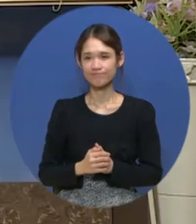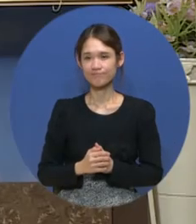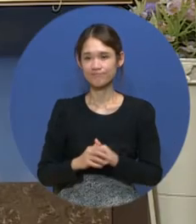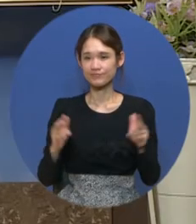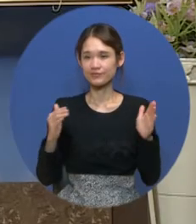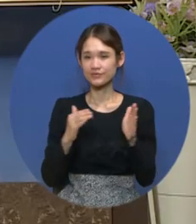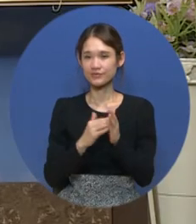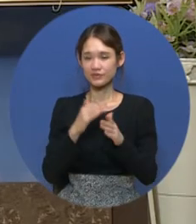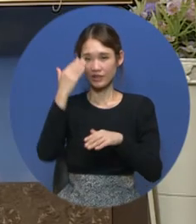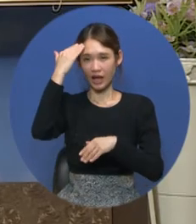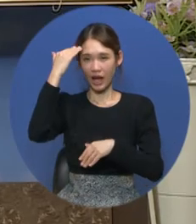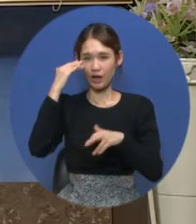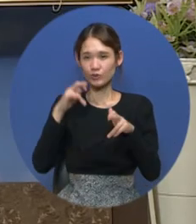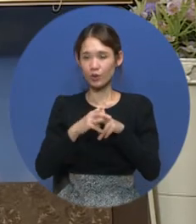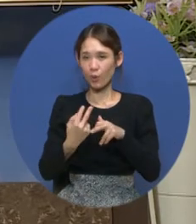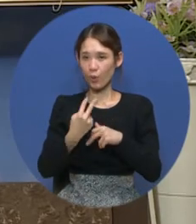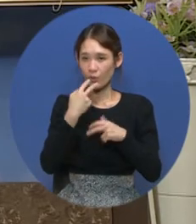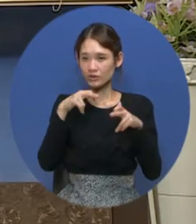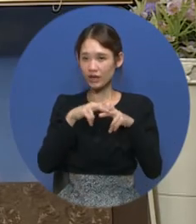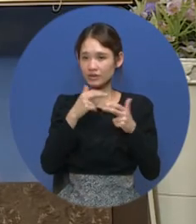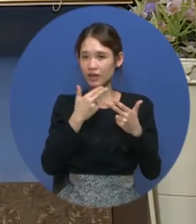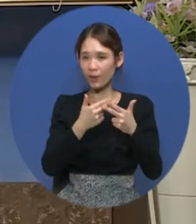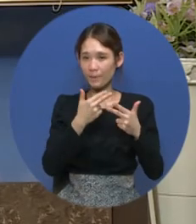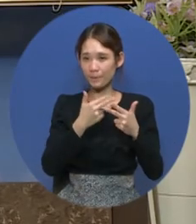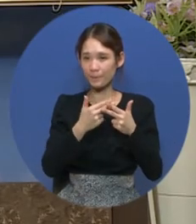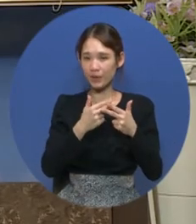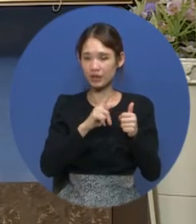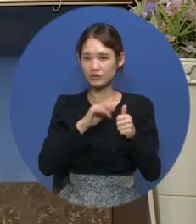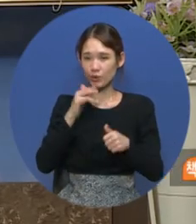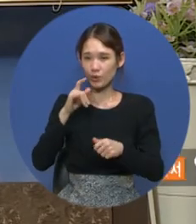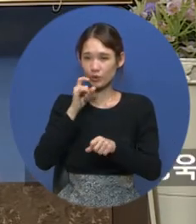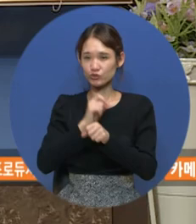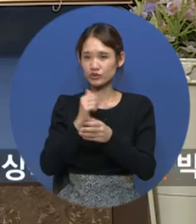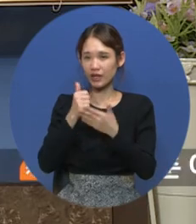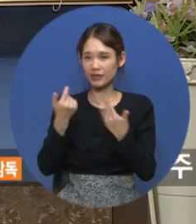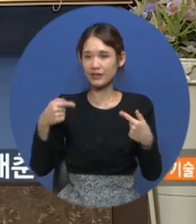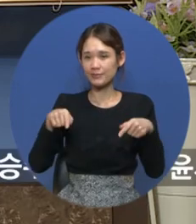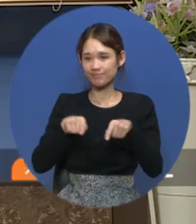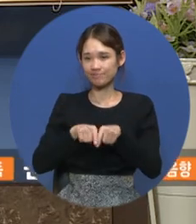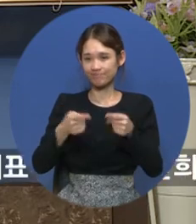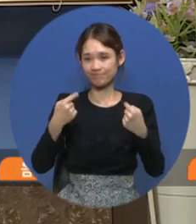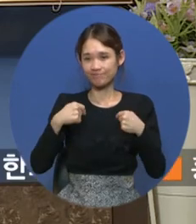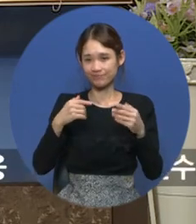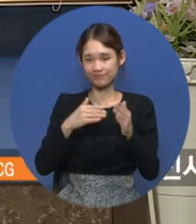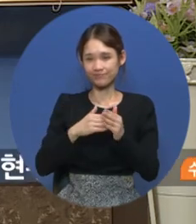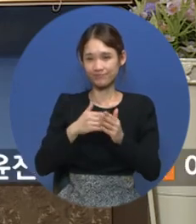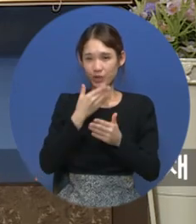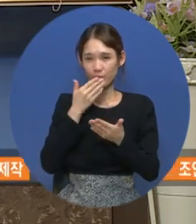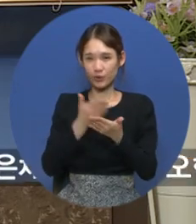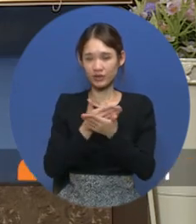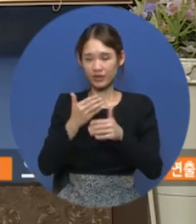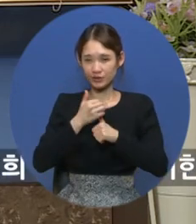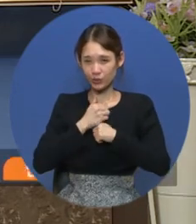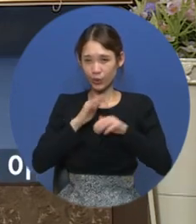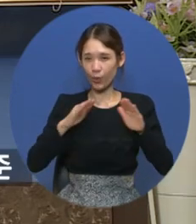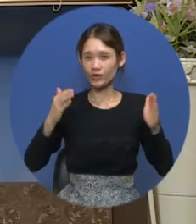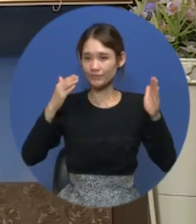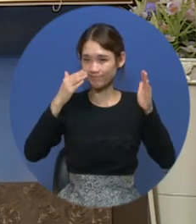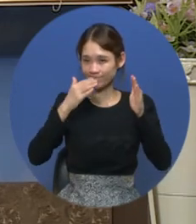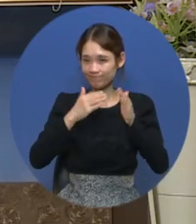네 지금까지 한국 호흡 기상의 옆에 송영규 국장님 과 함께 했습니다 행복 나눔 지킴이 오늘은